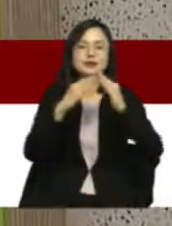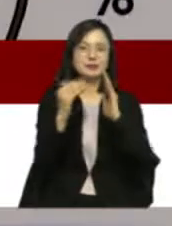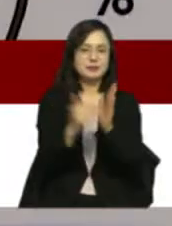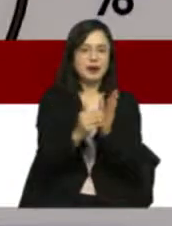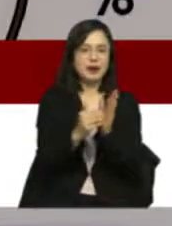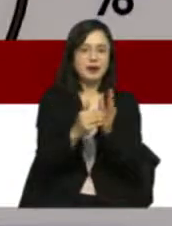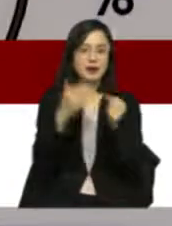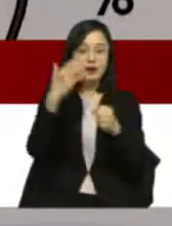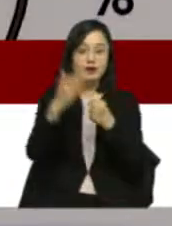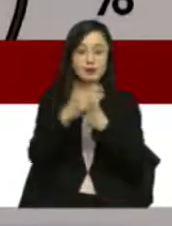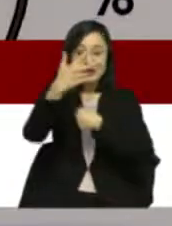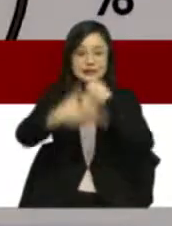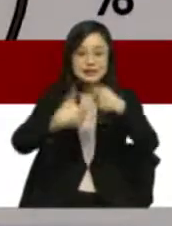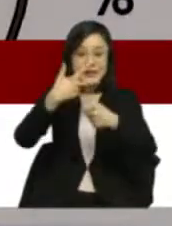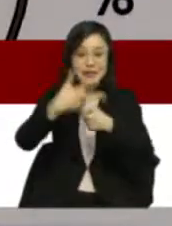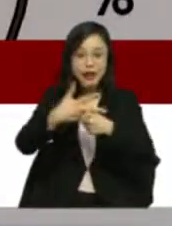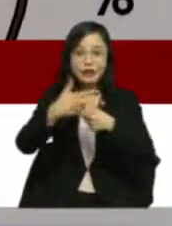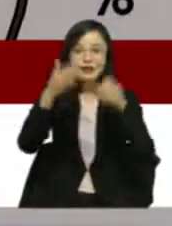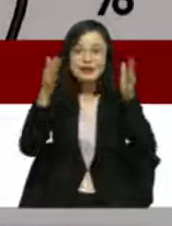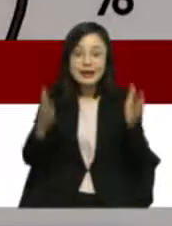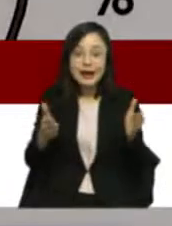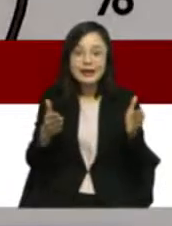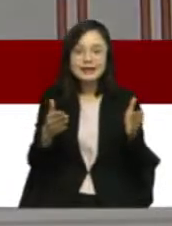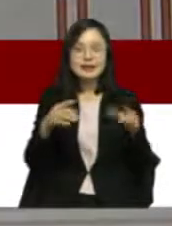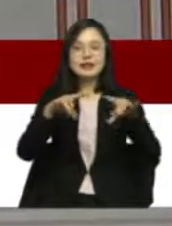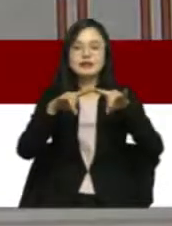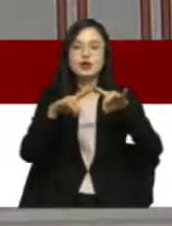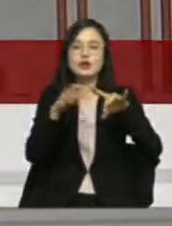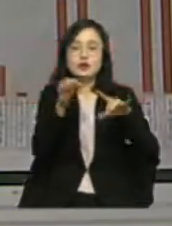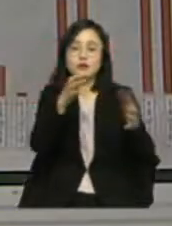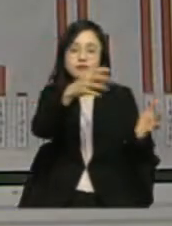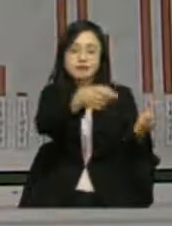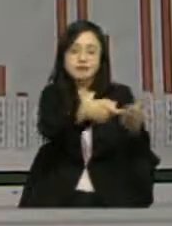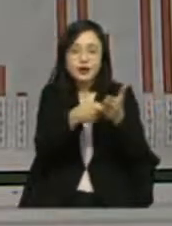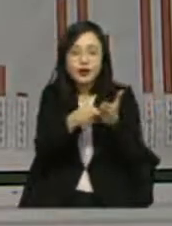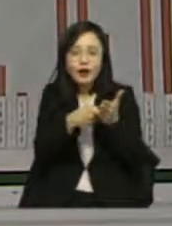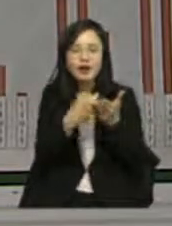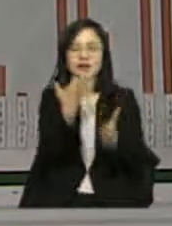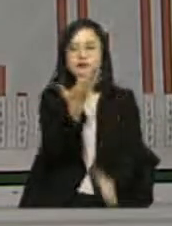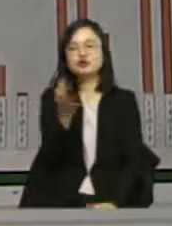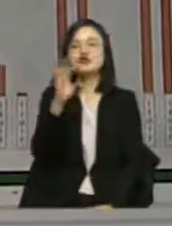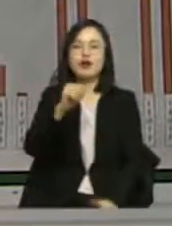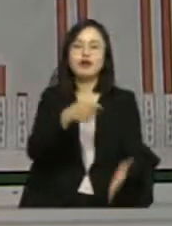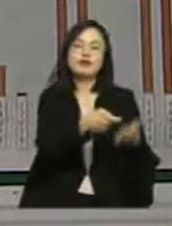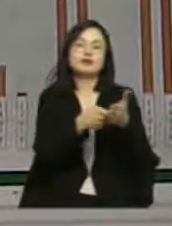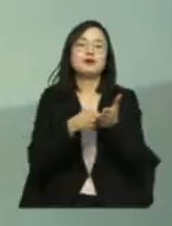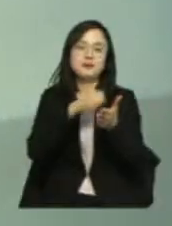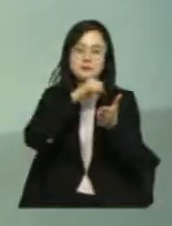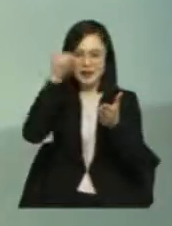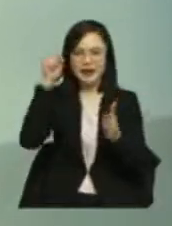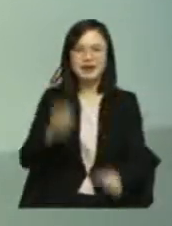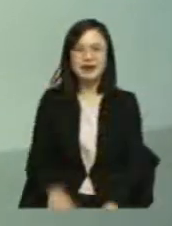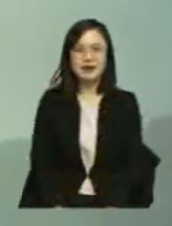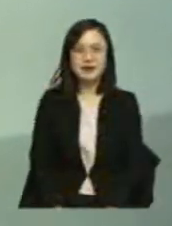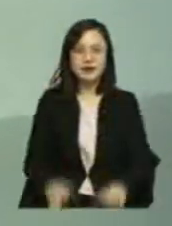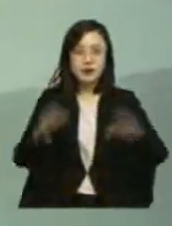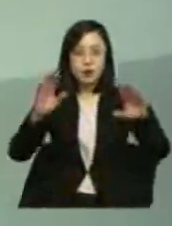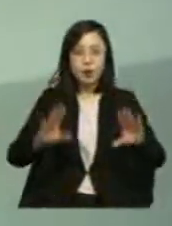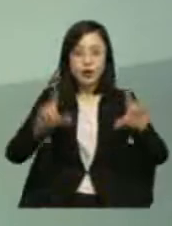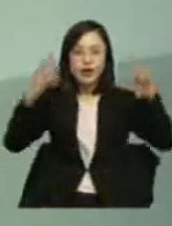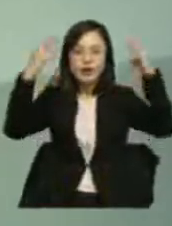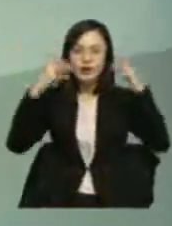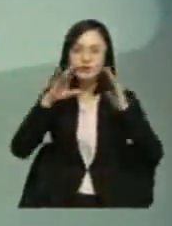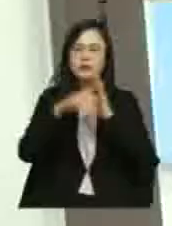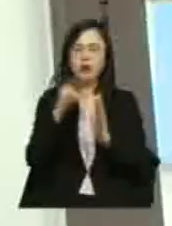모두 1048kWh, 약 19억 원에 달하는 금액입니다. 특히 올해 여름 유례 없는 폭염이